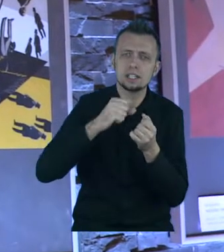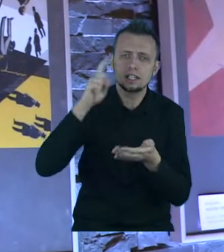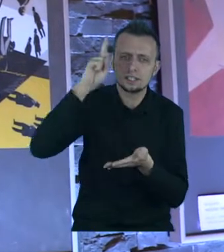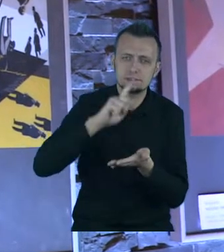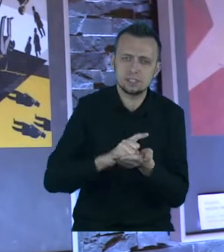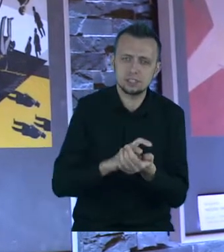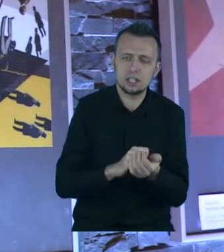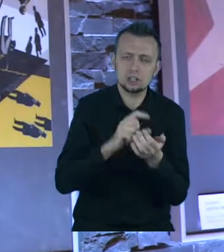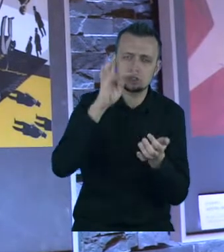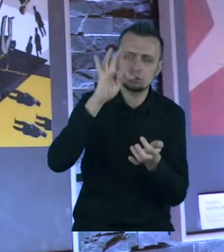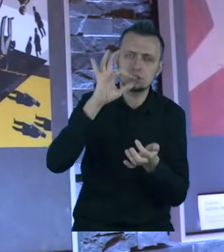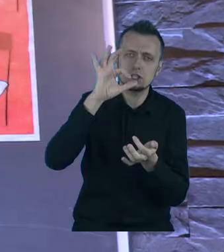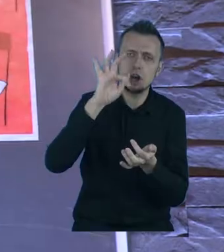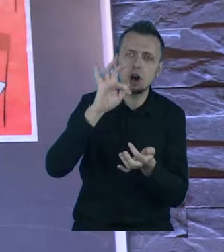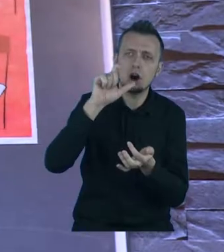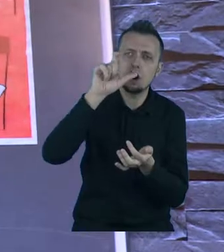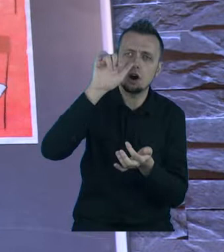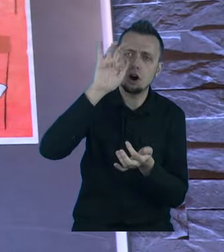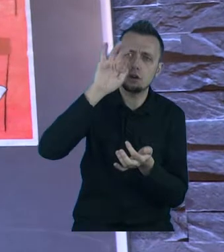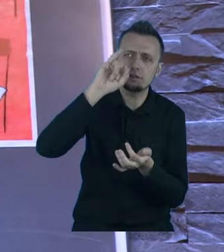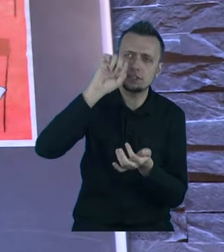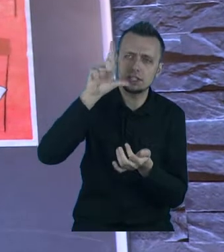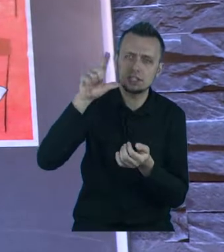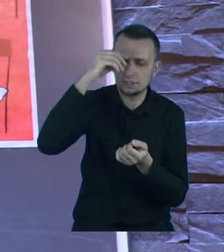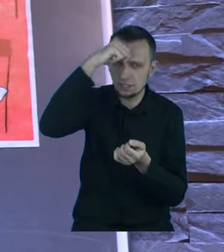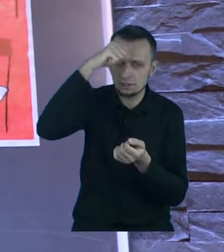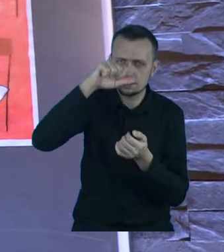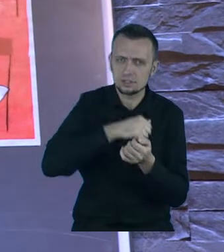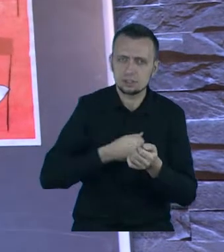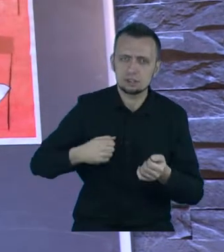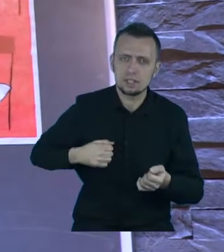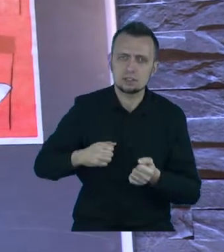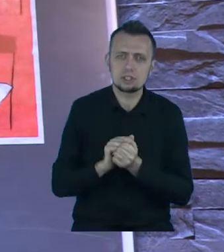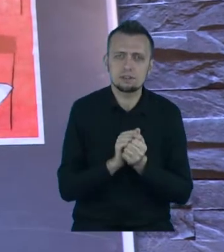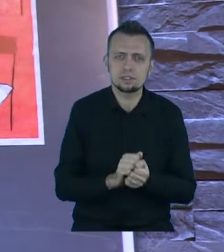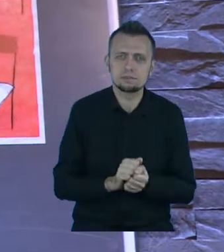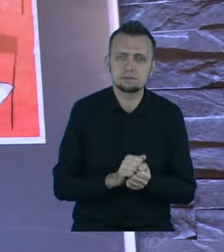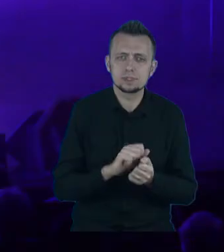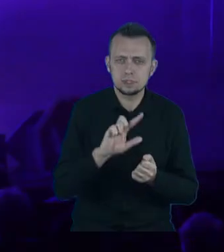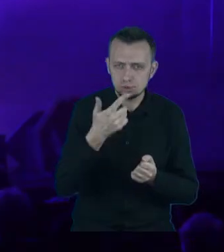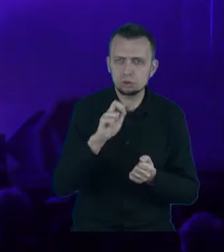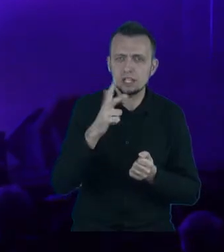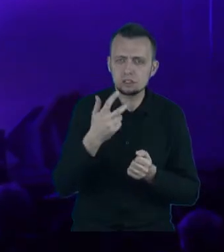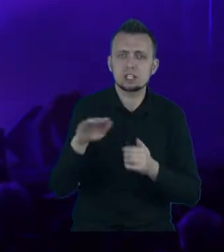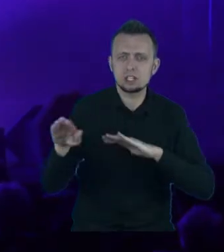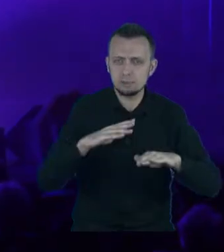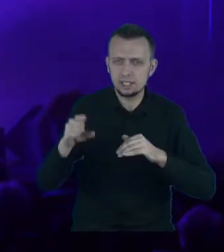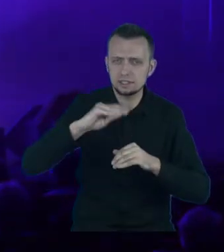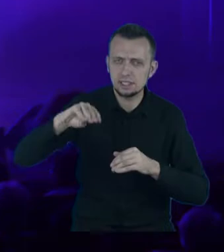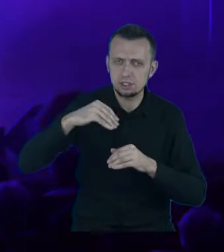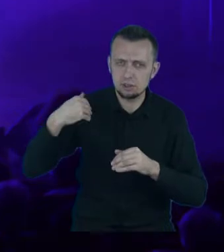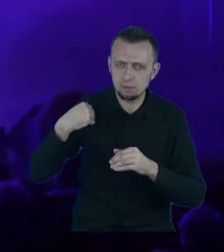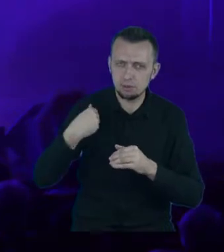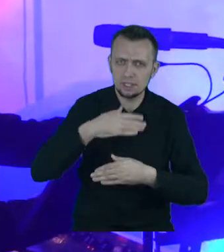Drugie miejsce zajęła Elżbieta Wodała oraz Mirela Bukała, a trzecie Paulina Skowron. Na zakończenie festiwalu odbył